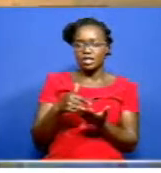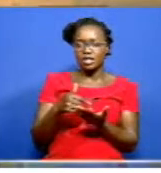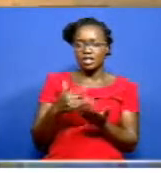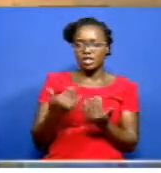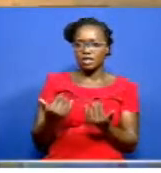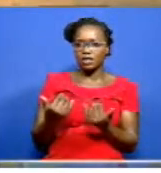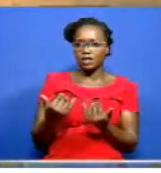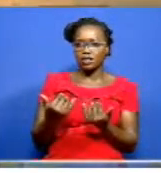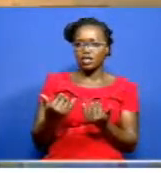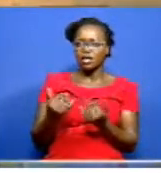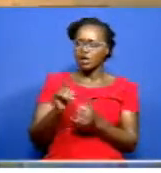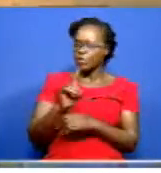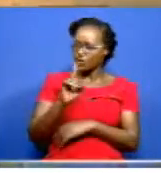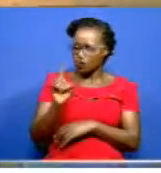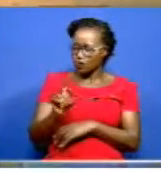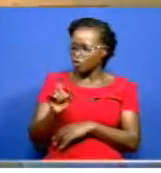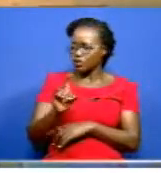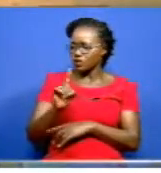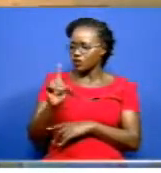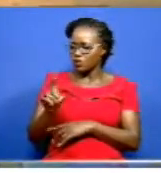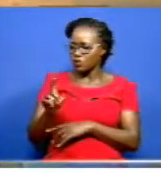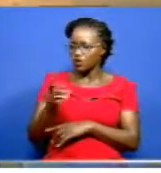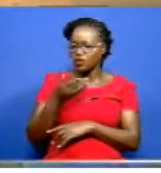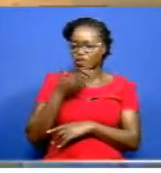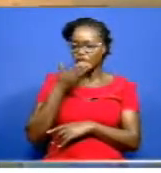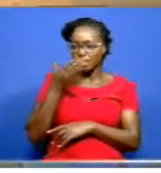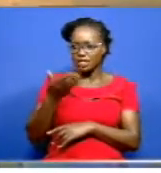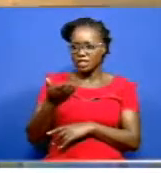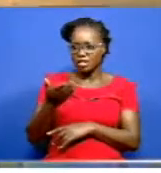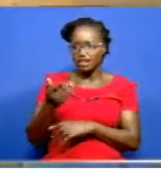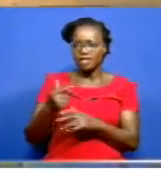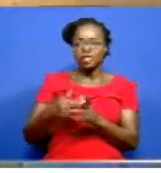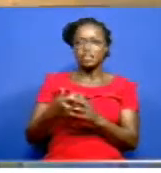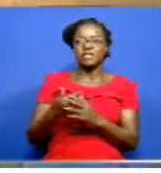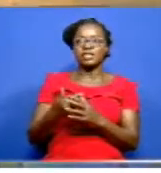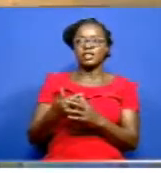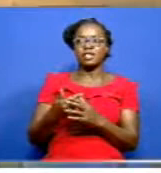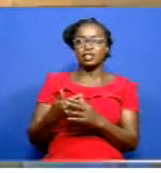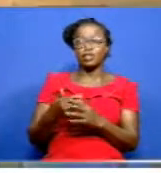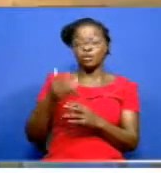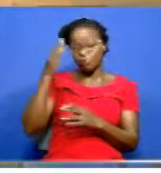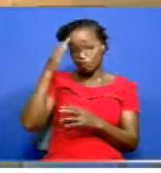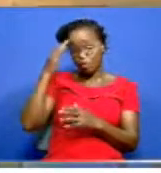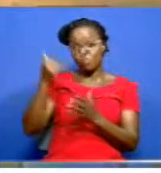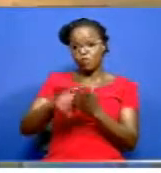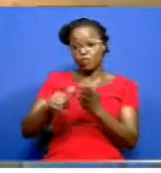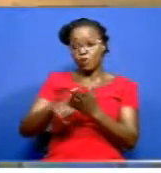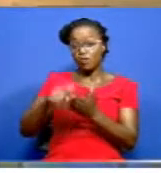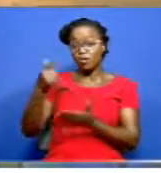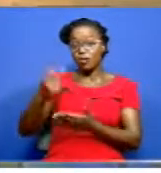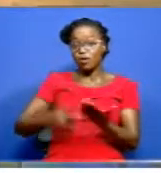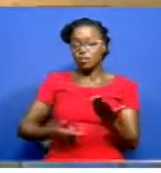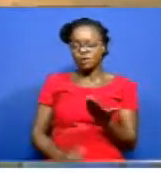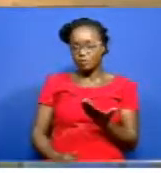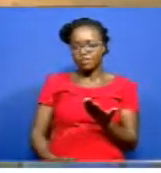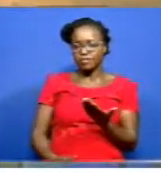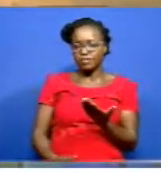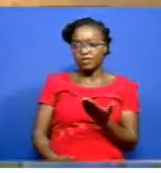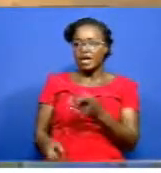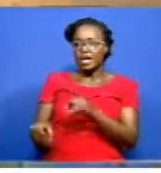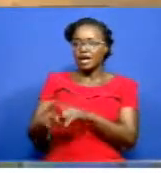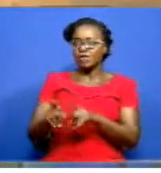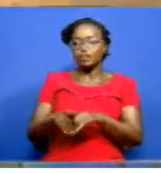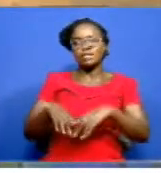ni maswali anajibu, akishajibu inakupatia ugonjwa wako ni gani according to